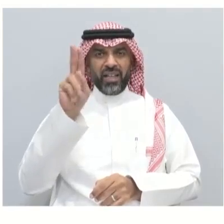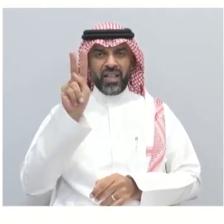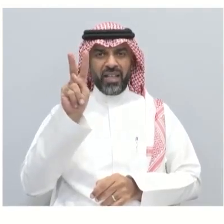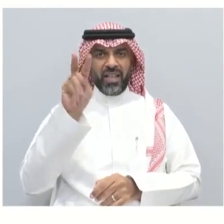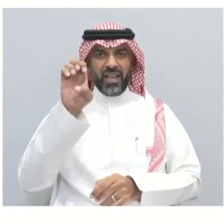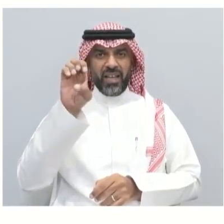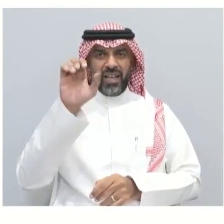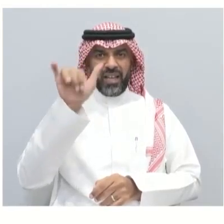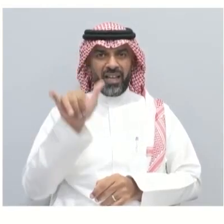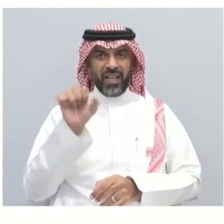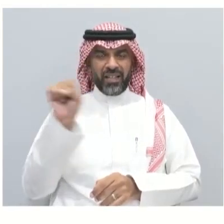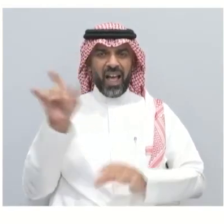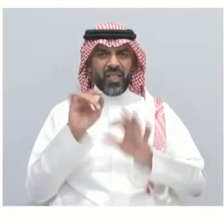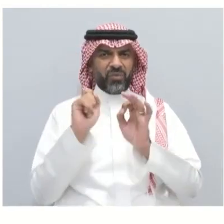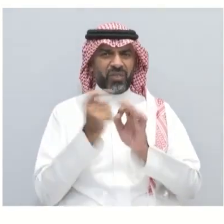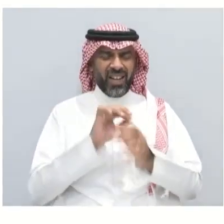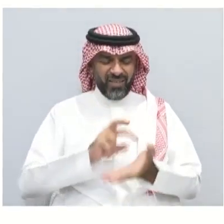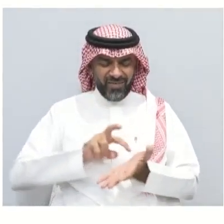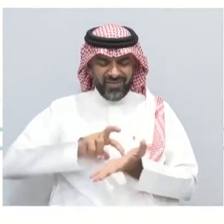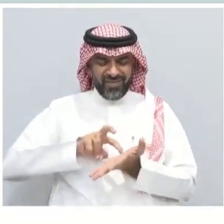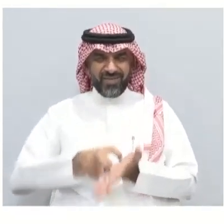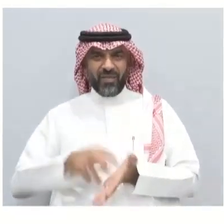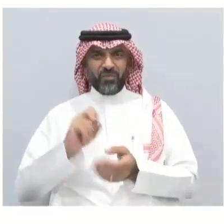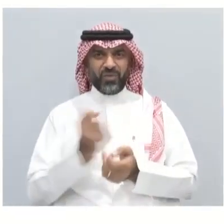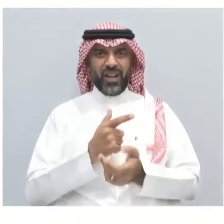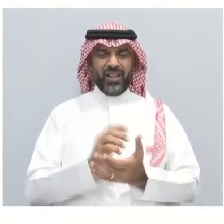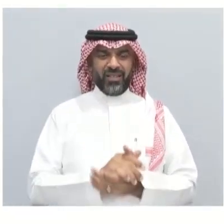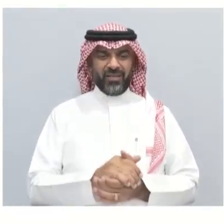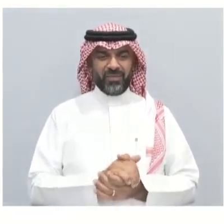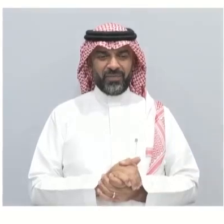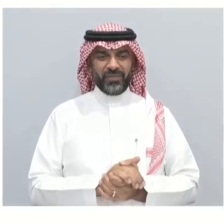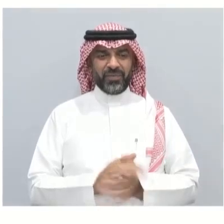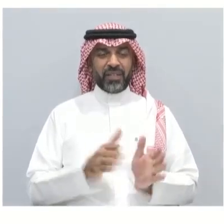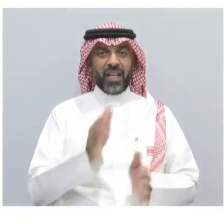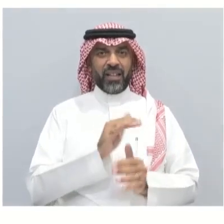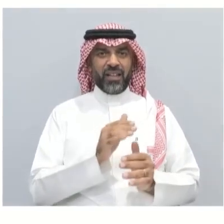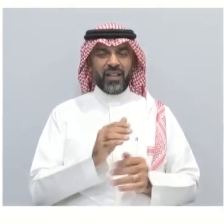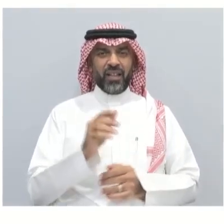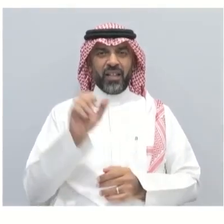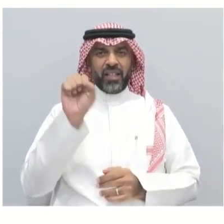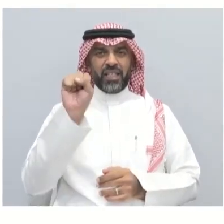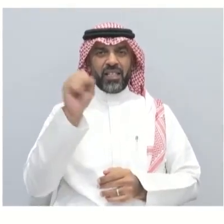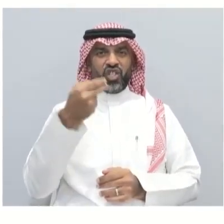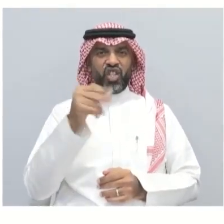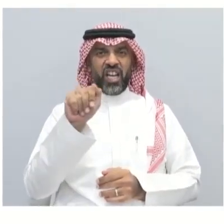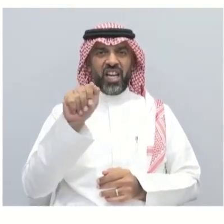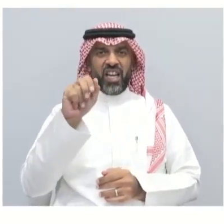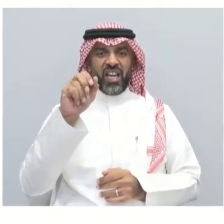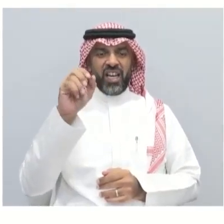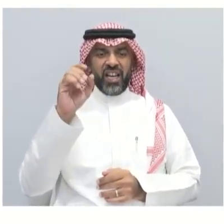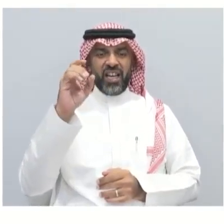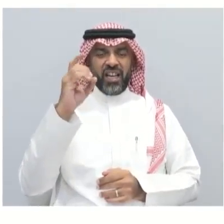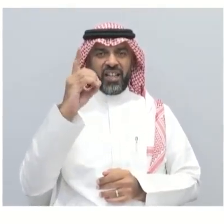هذه كلها جميعها تعتبر اختصارات للمفاتيح طيب اليدين يعتبر ماذا او